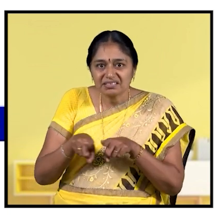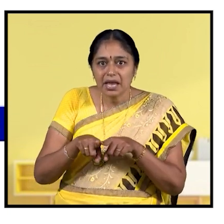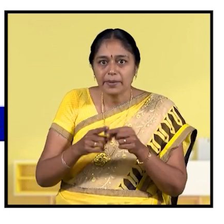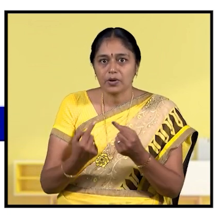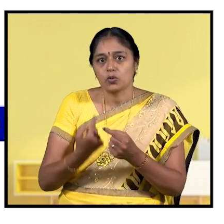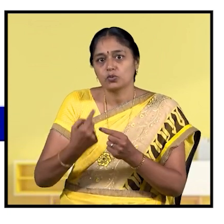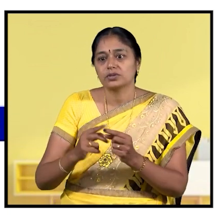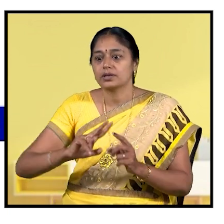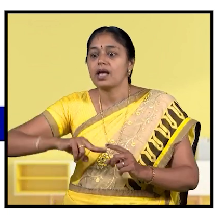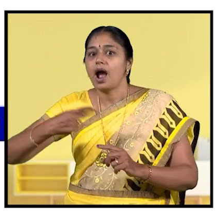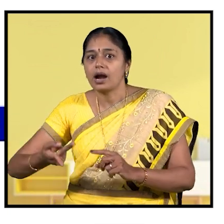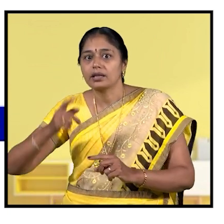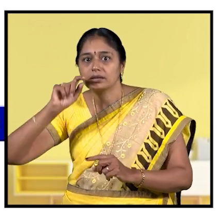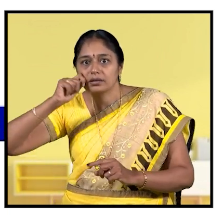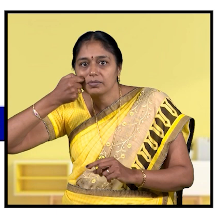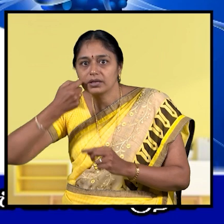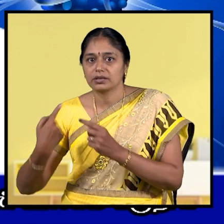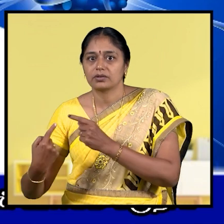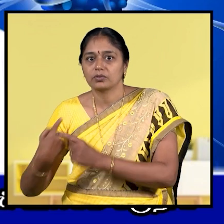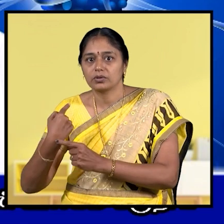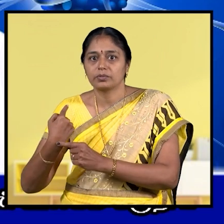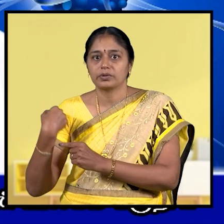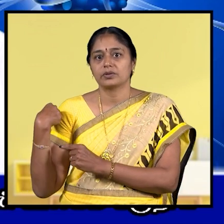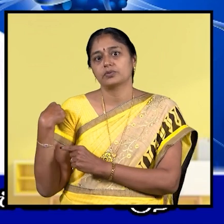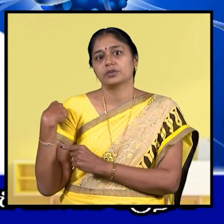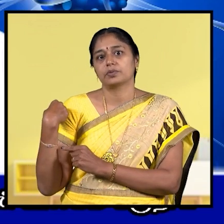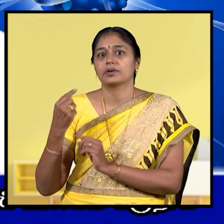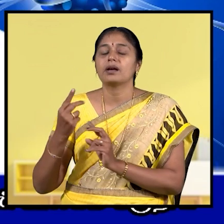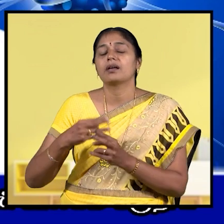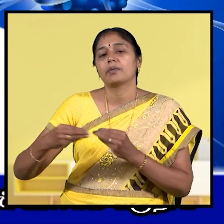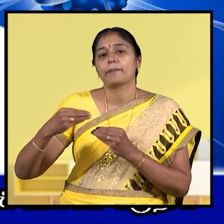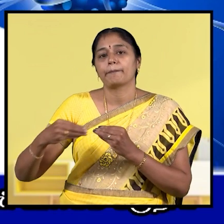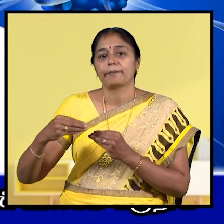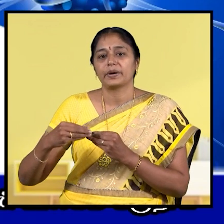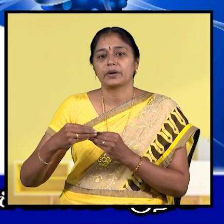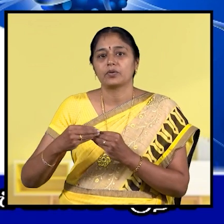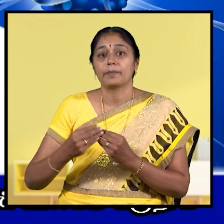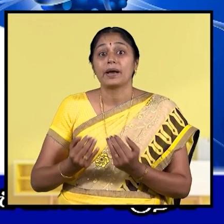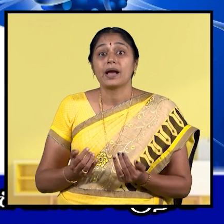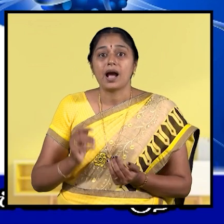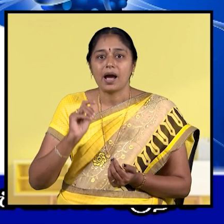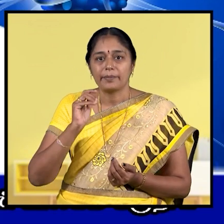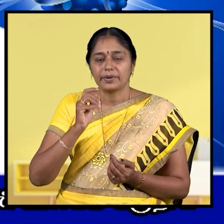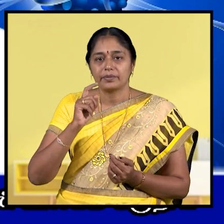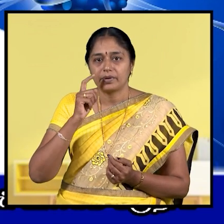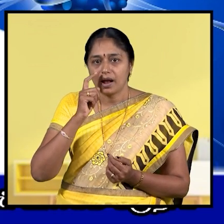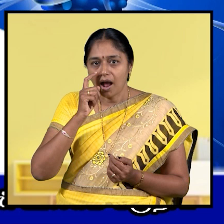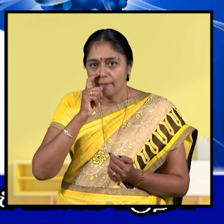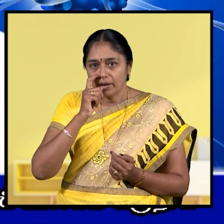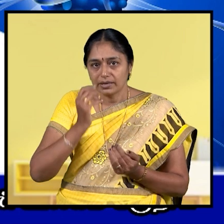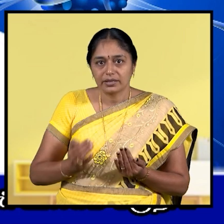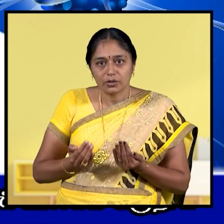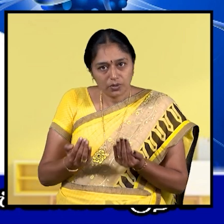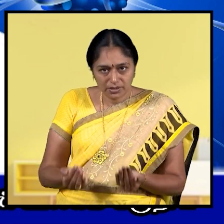பரவலாம். பாதிக்கப்பட்ட தாயிடமிருந்து வளரக்கூடிய கருவிழுக்கக்கூடிய குழந்தைகளுக்கும் பரவலாம் அப்படின்னு வந்து நாம் வந்து கண்டுபிடிச்சிருக்கிறோம். அடுத்தாற்போல்